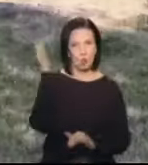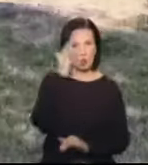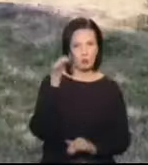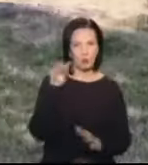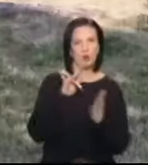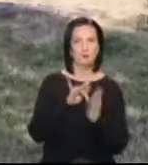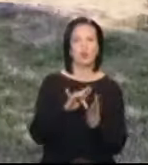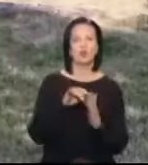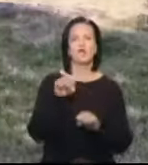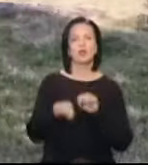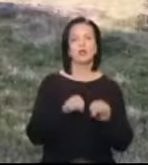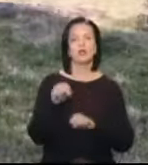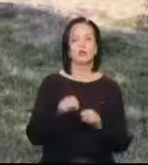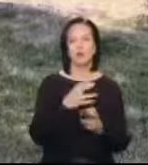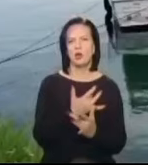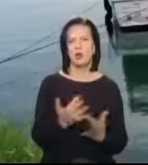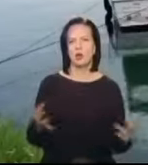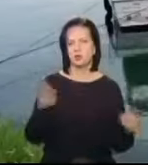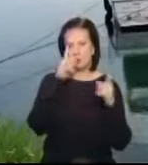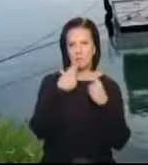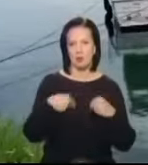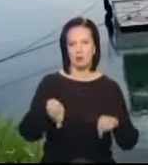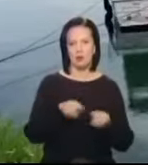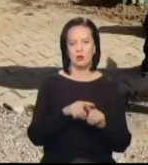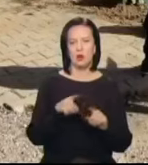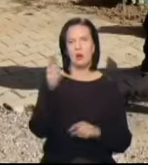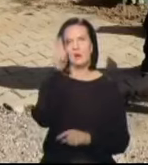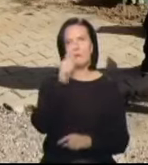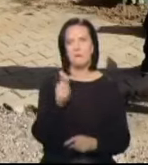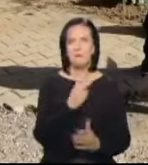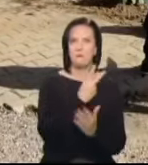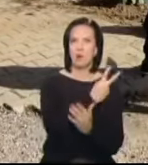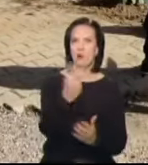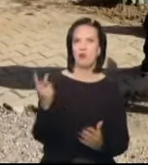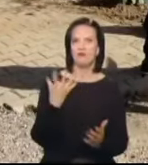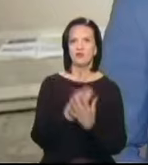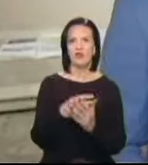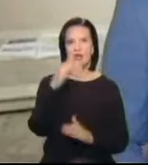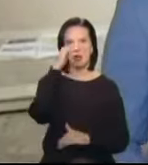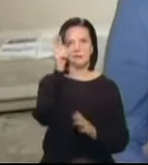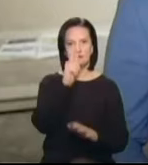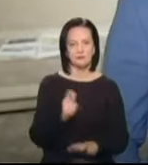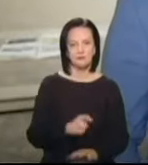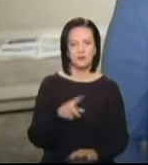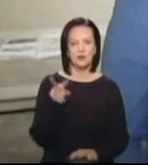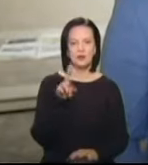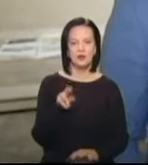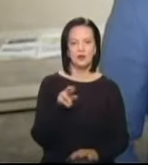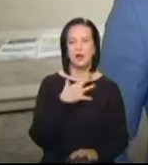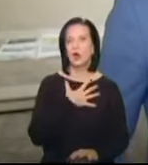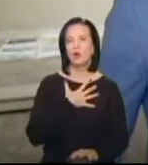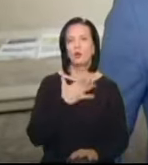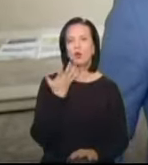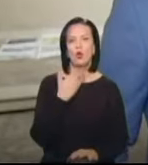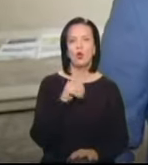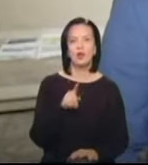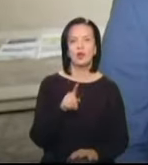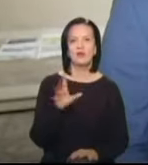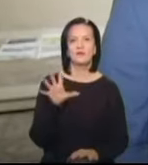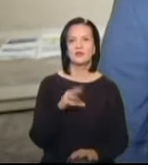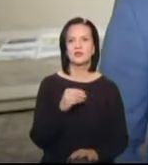подорожувати велосипедом різними країнами та відображати побачене у своїх малюнках. Я люблю, коли все от